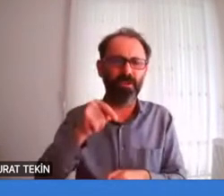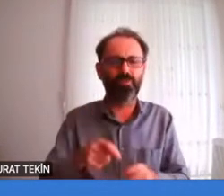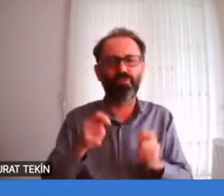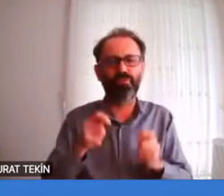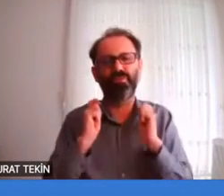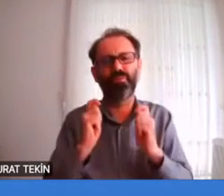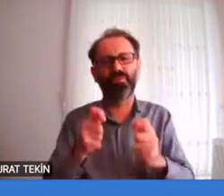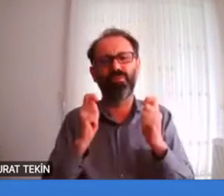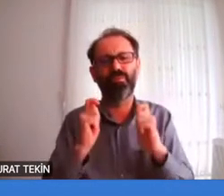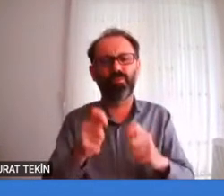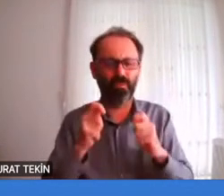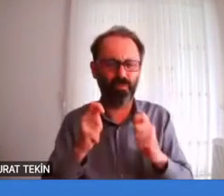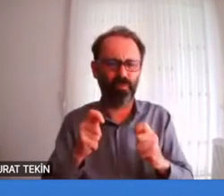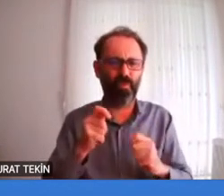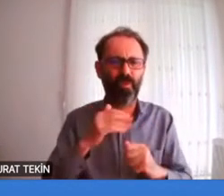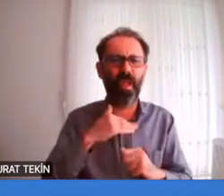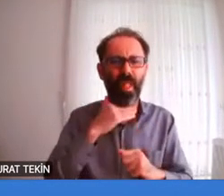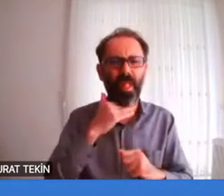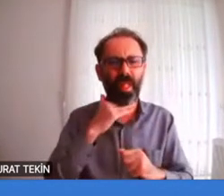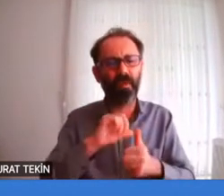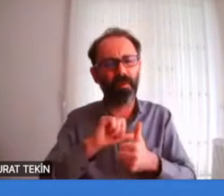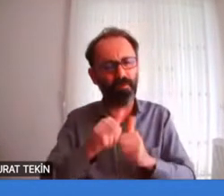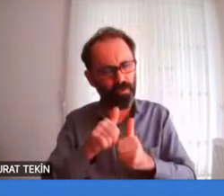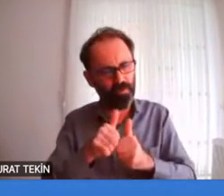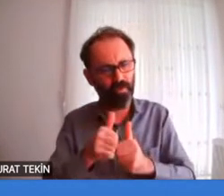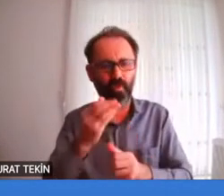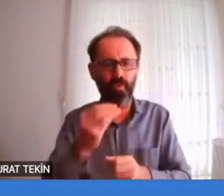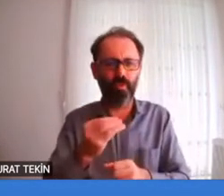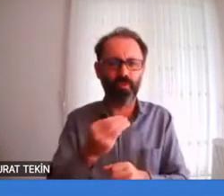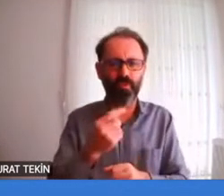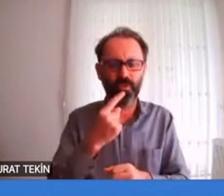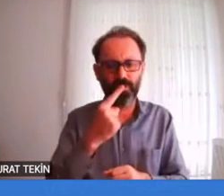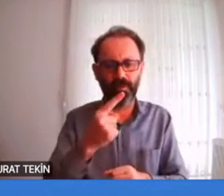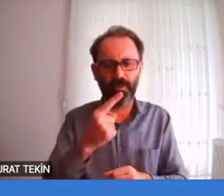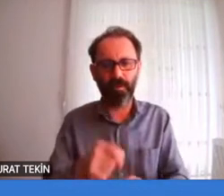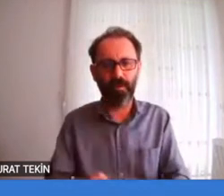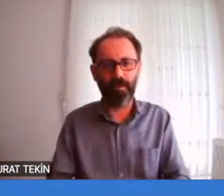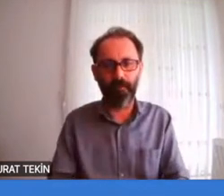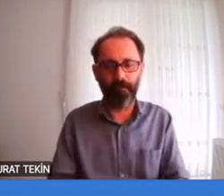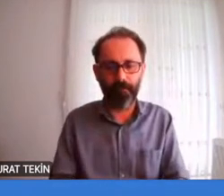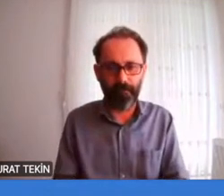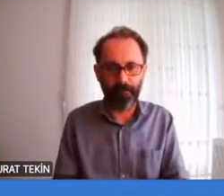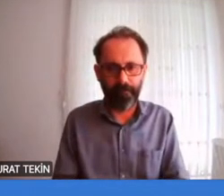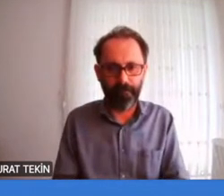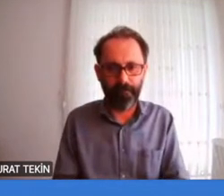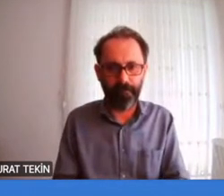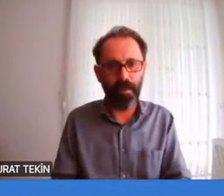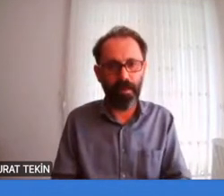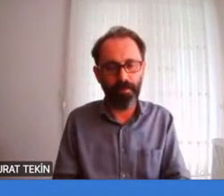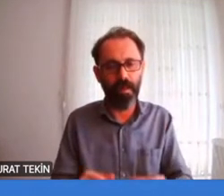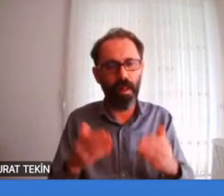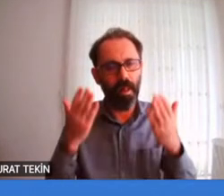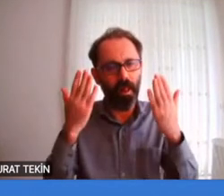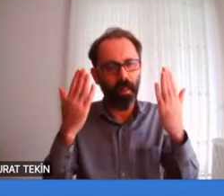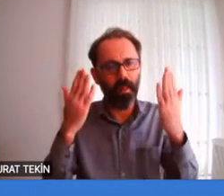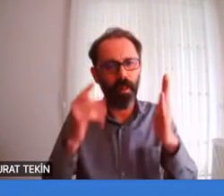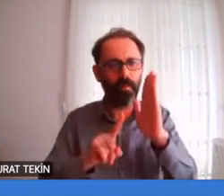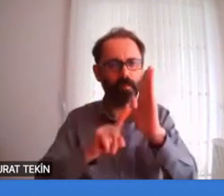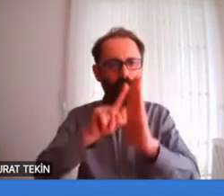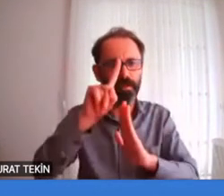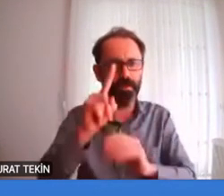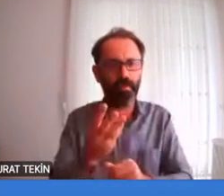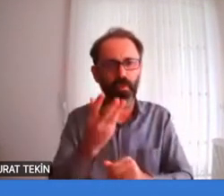daha çok işler yapacak inşallah. Birincisi de Samsun'da yapacağız inşallah. İnşallah. Gültekin